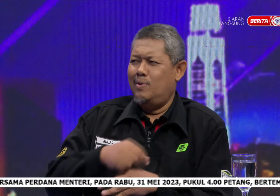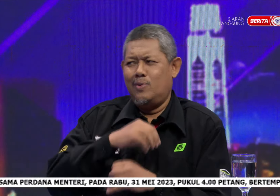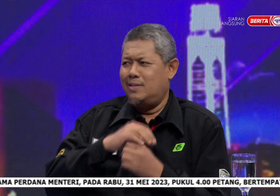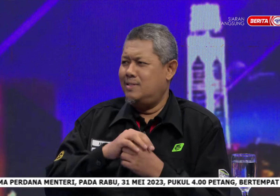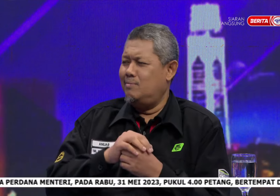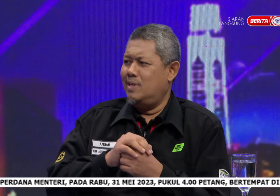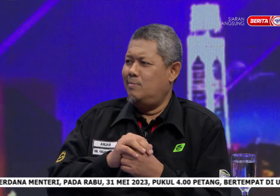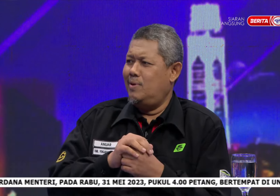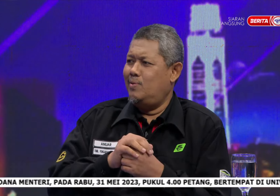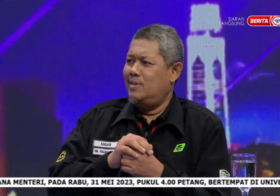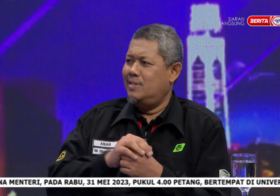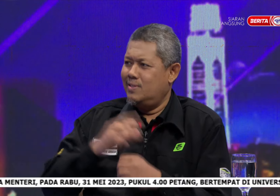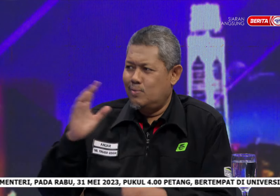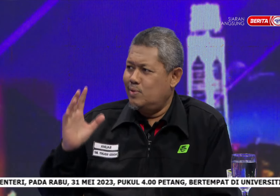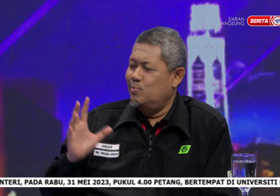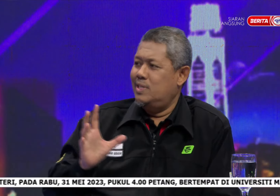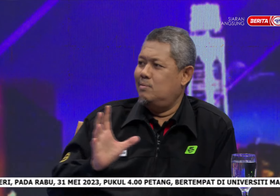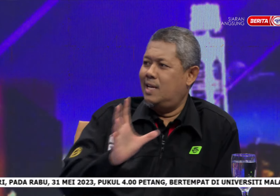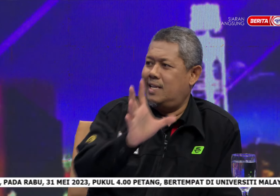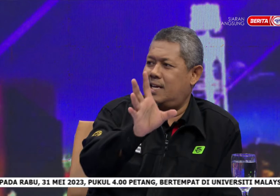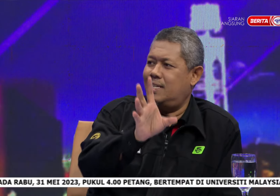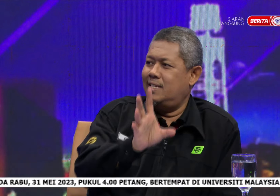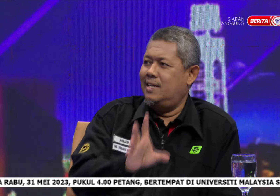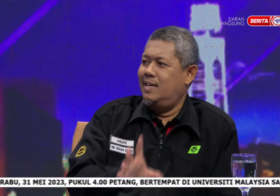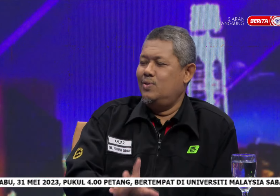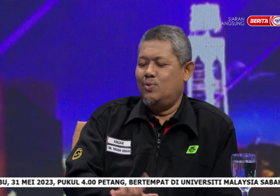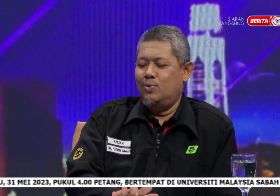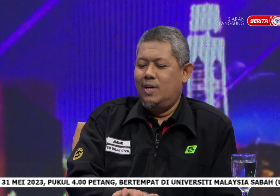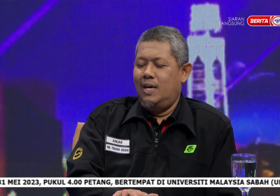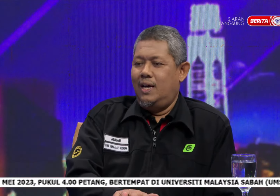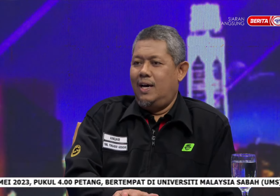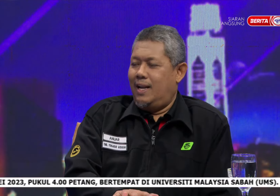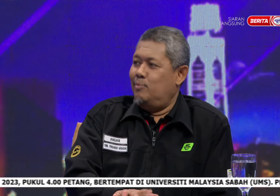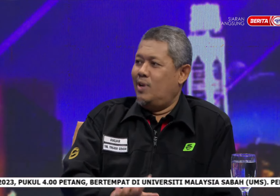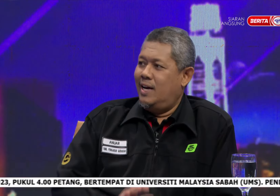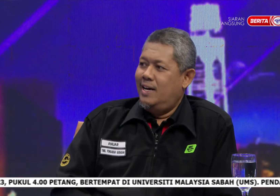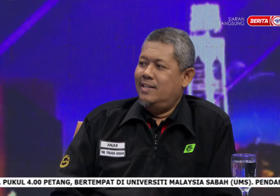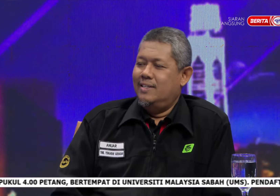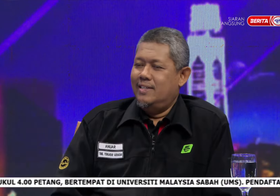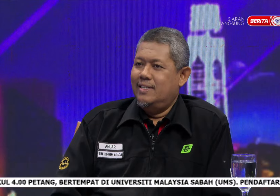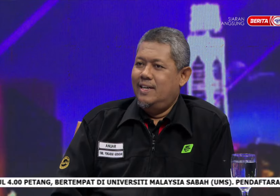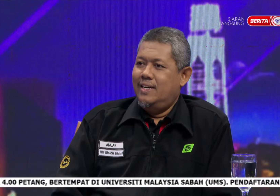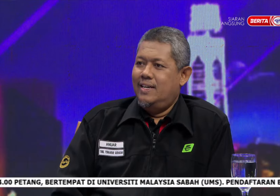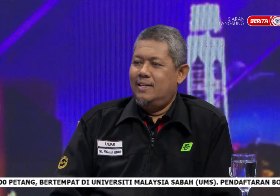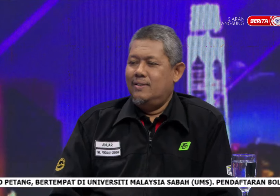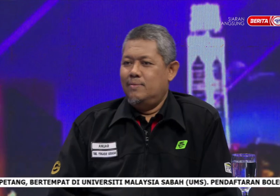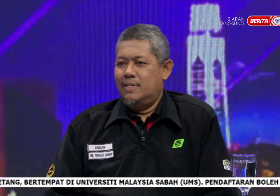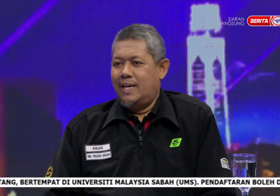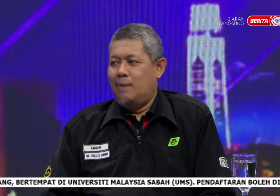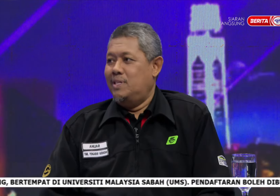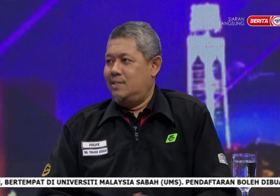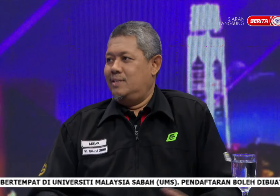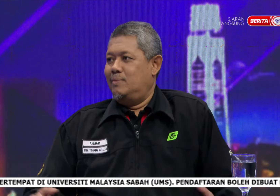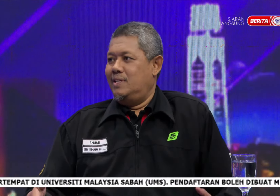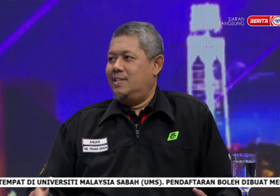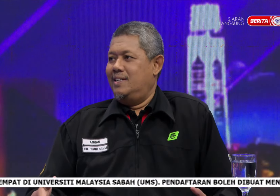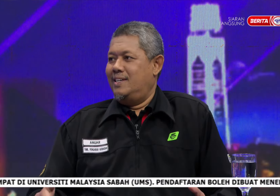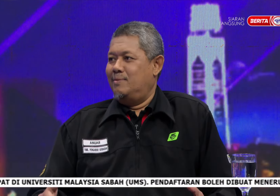tak perlu, custom tak perlu. Semuanya berjalan dengan lancar. Yep. So, alhamdulillah, rakyat